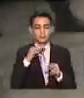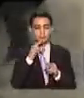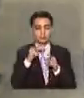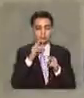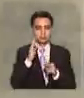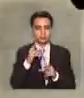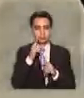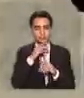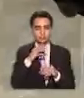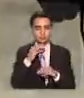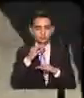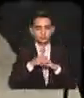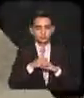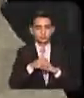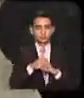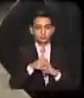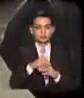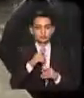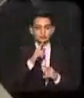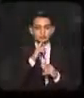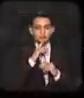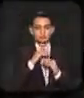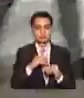скажите? Еще не решили?